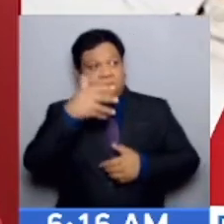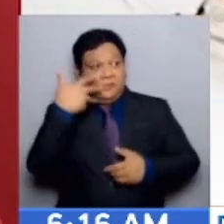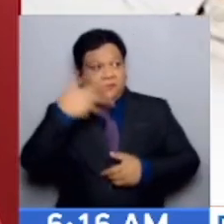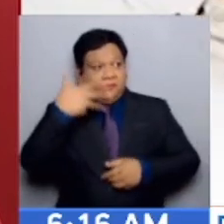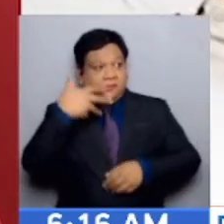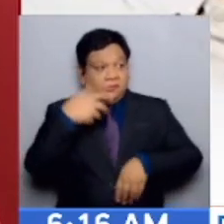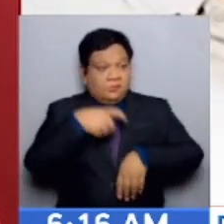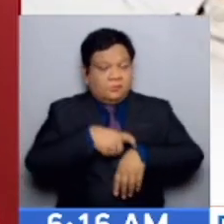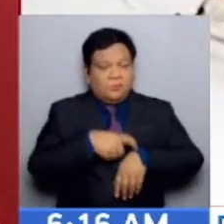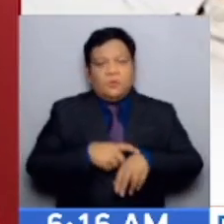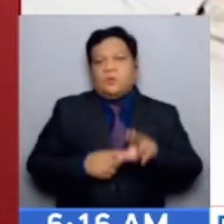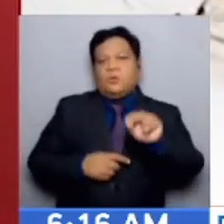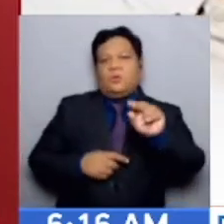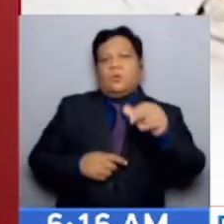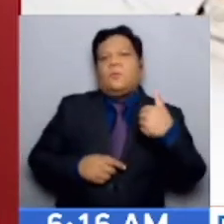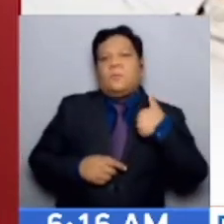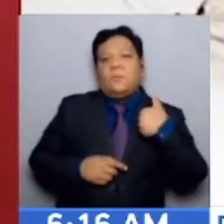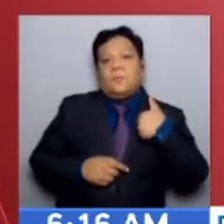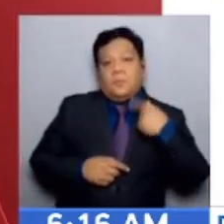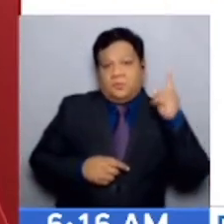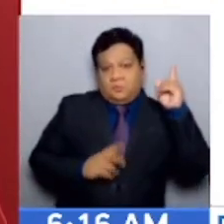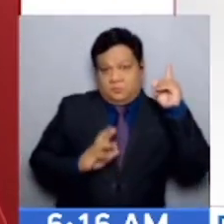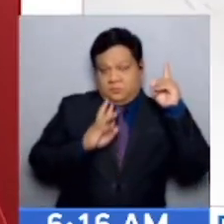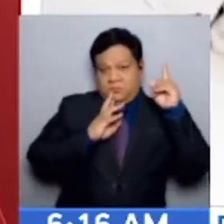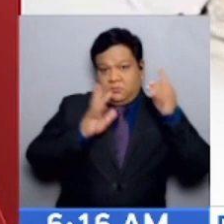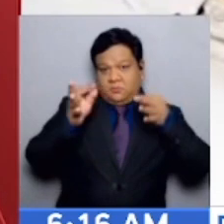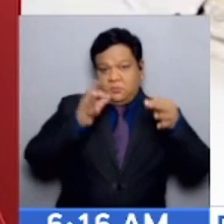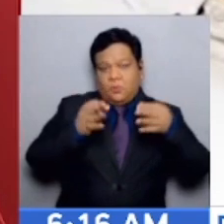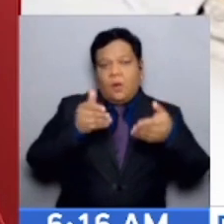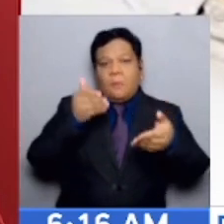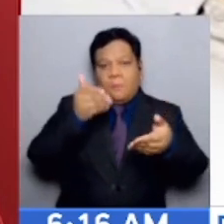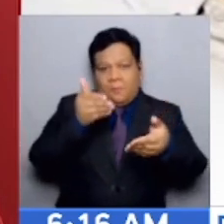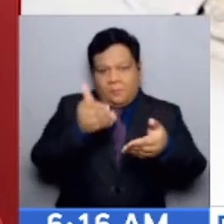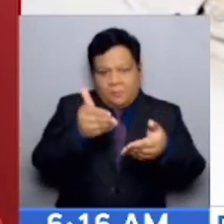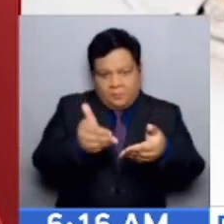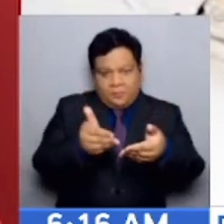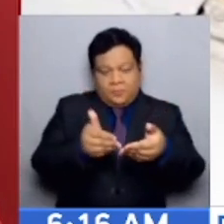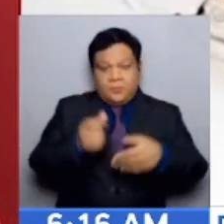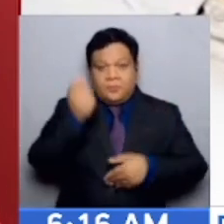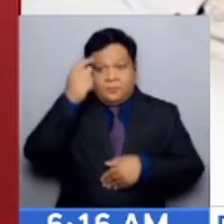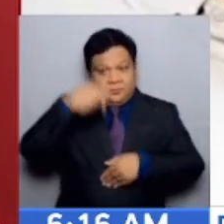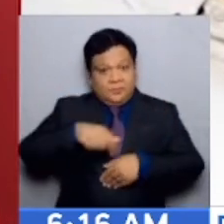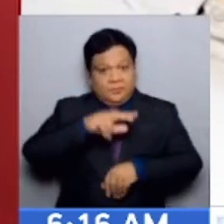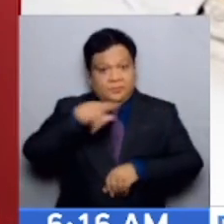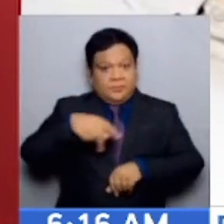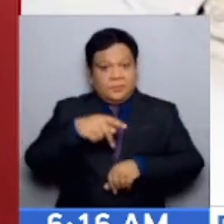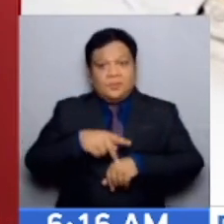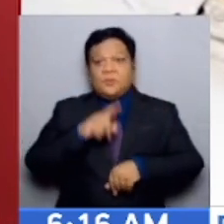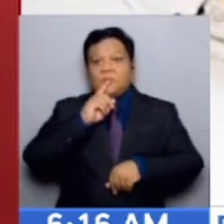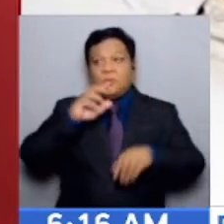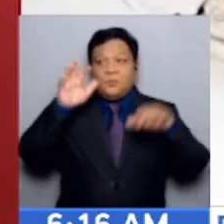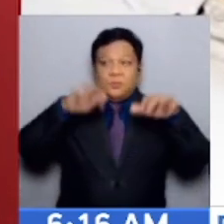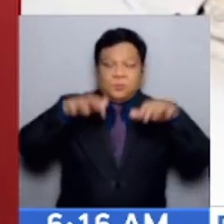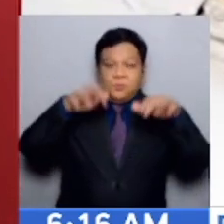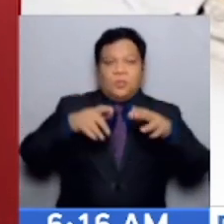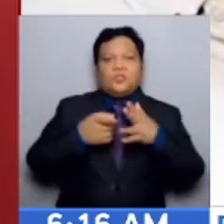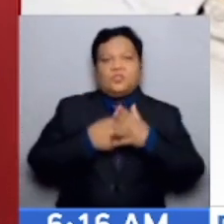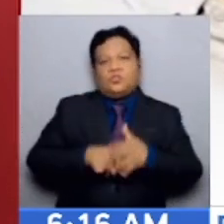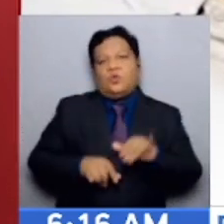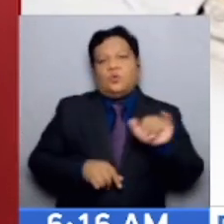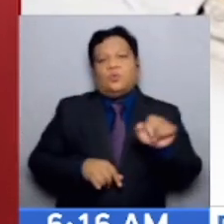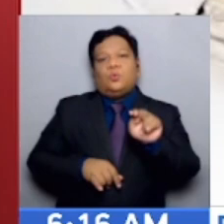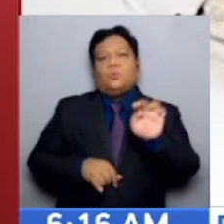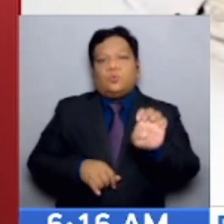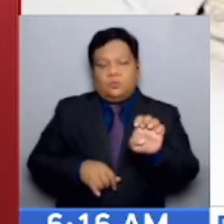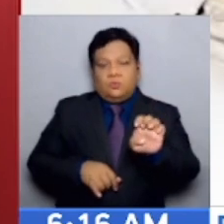but then halos papunta na po tayo dun sa season na yun. Tag-ulan sa ating bansa, mag-start po talaga ng buwan ng June. Pero yung mga localized thunderstorm,